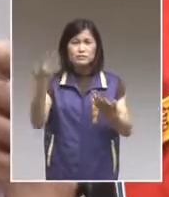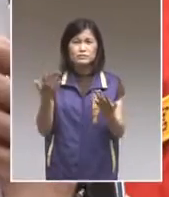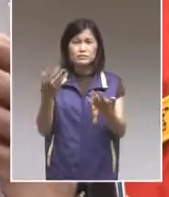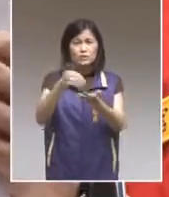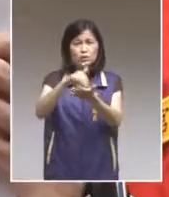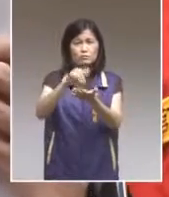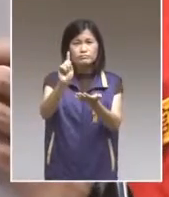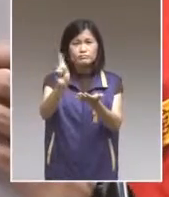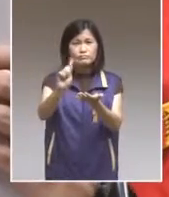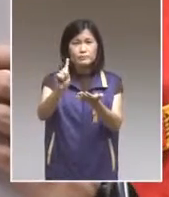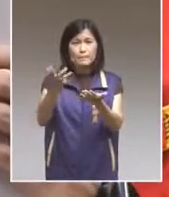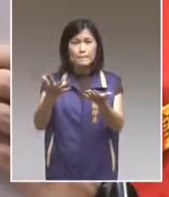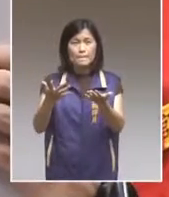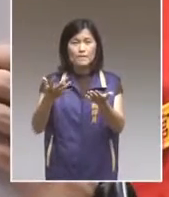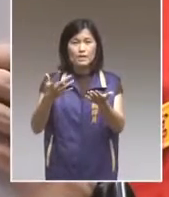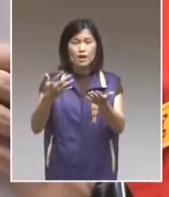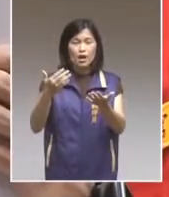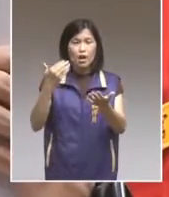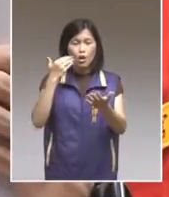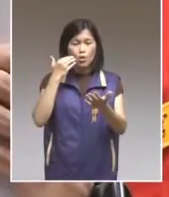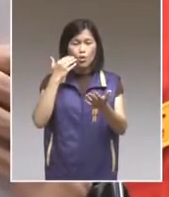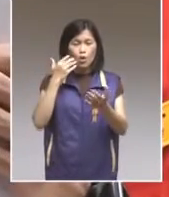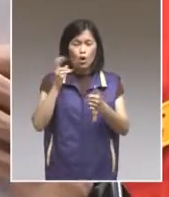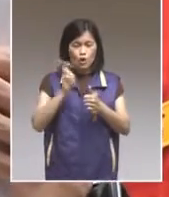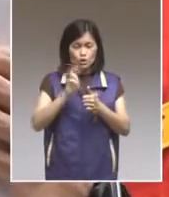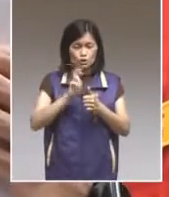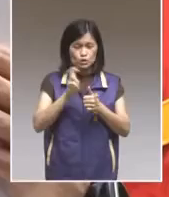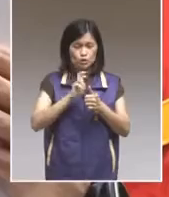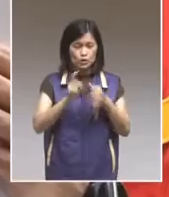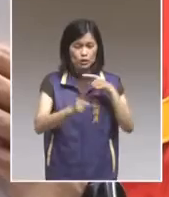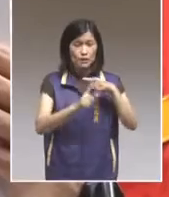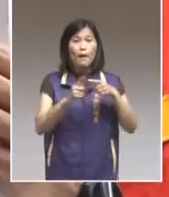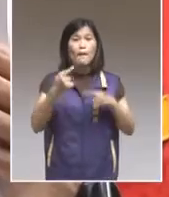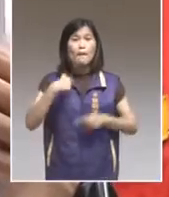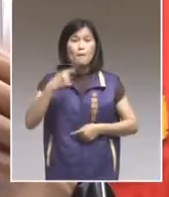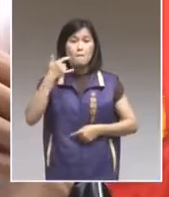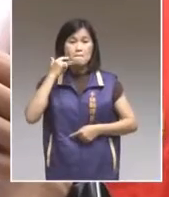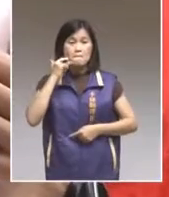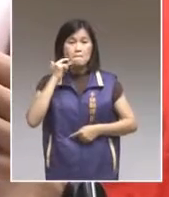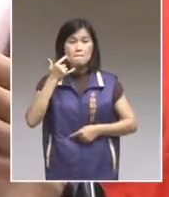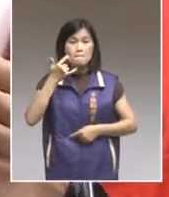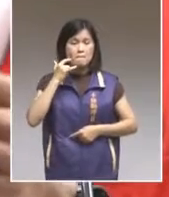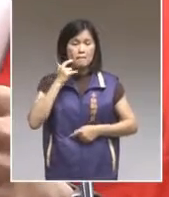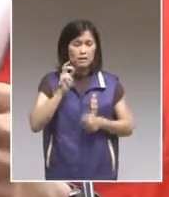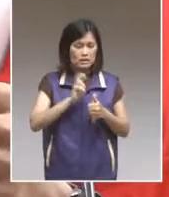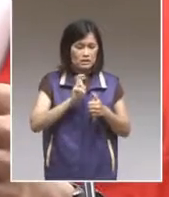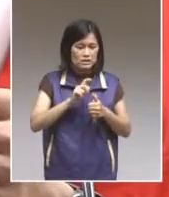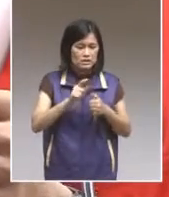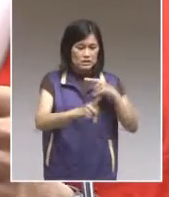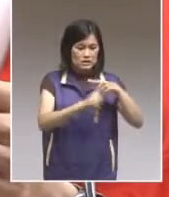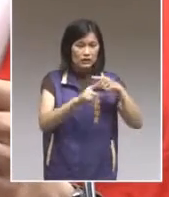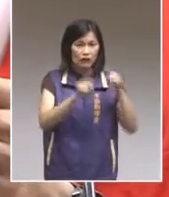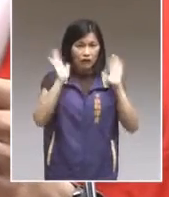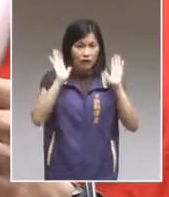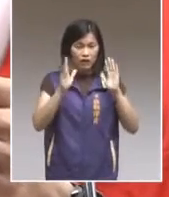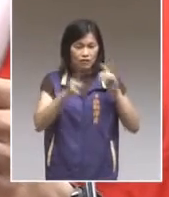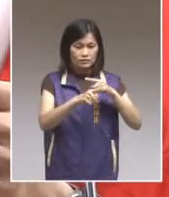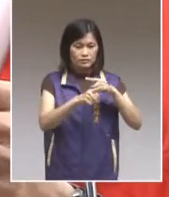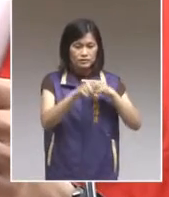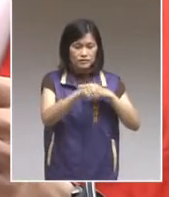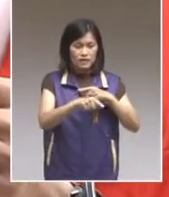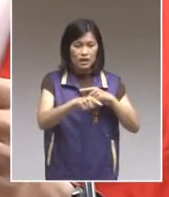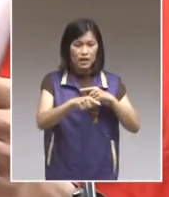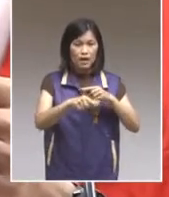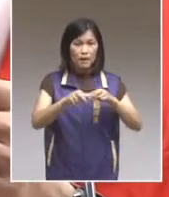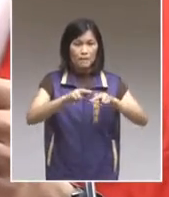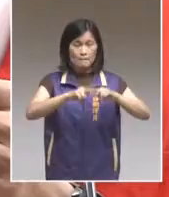简单讲，同室照护确诊者的人，比如说妈妈或爸爸，需等到确诊者解隔的